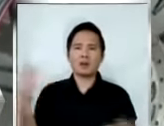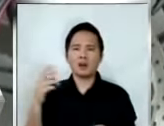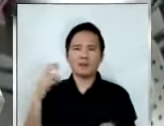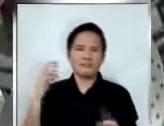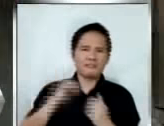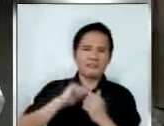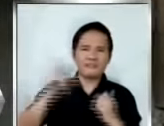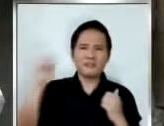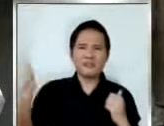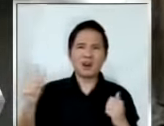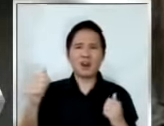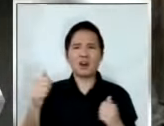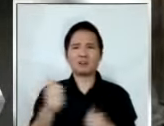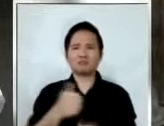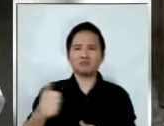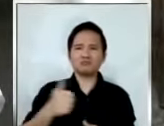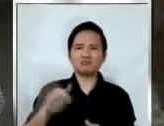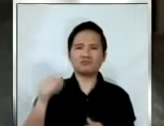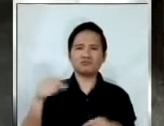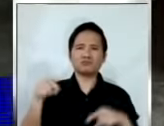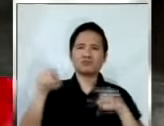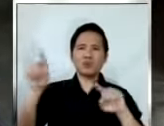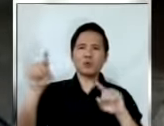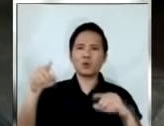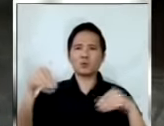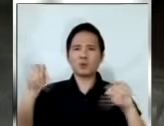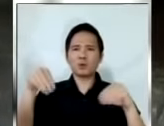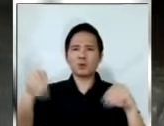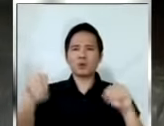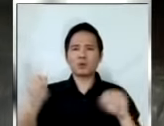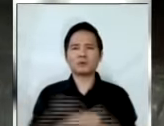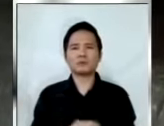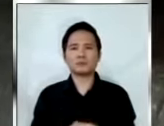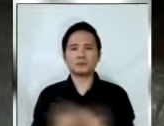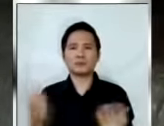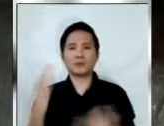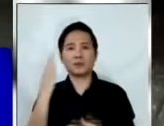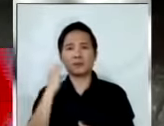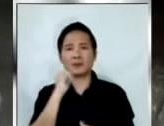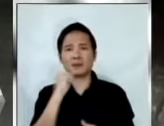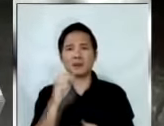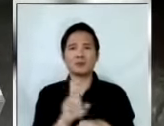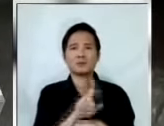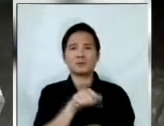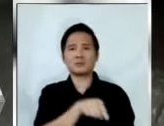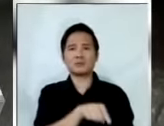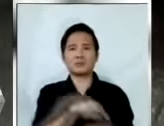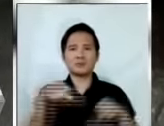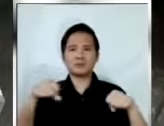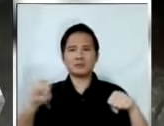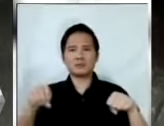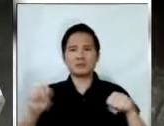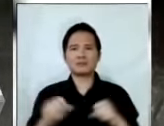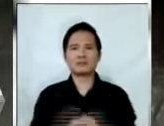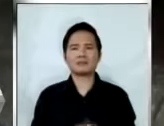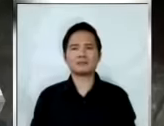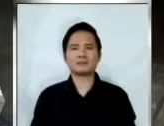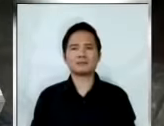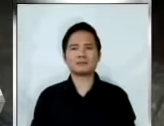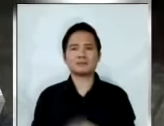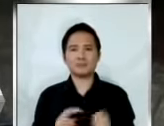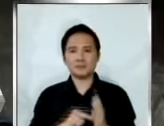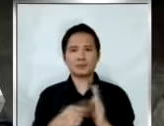anak niya. Wala nga ho, paano ho ba yun? Oo. Ay paano nga ho ba ang ginagawa ninyo pag gano'n? Ayun, mga anak